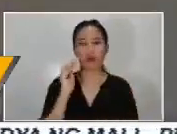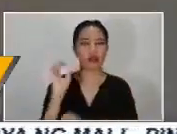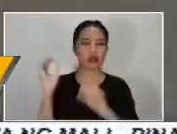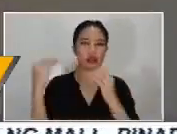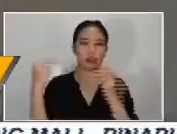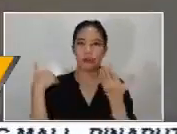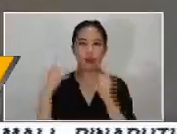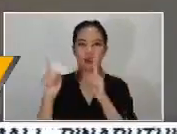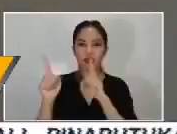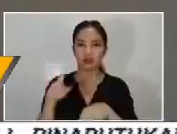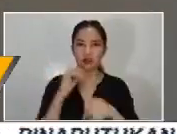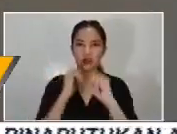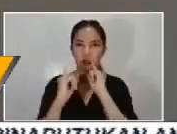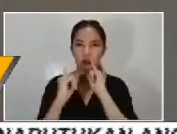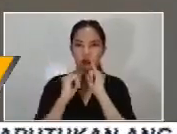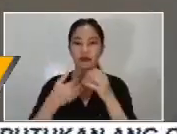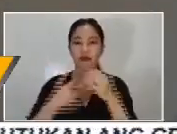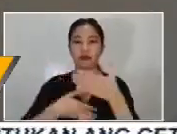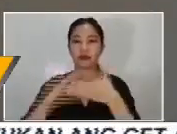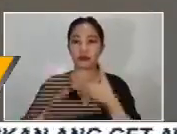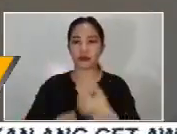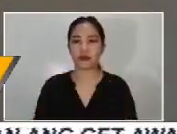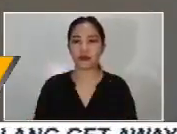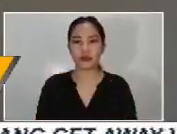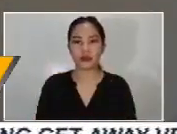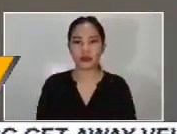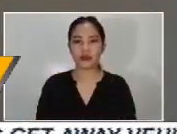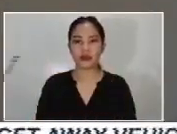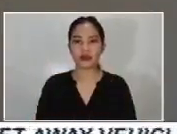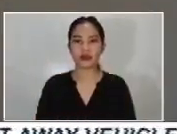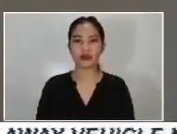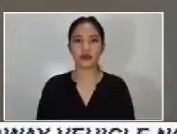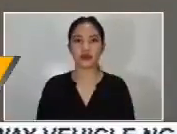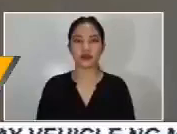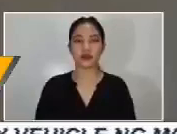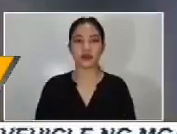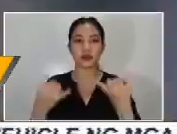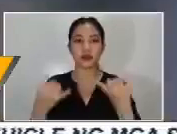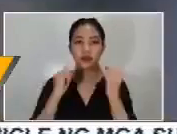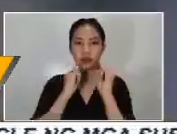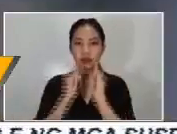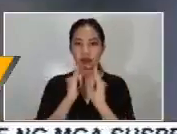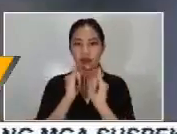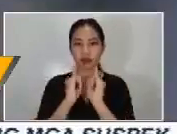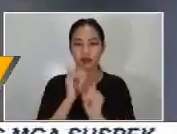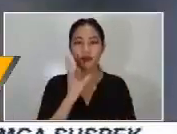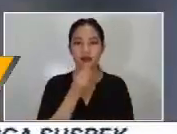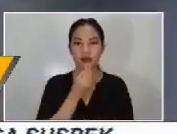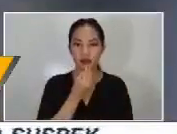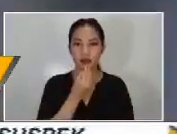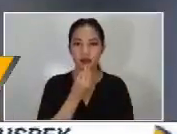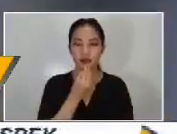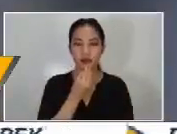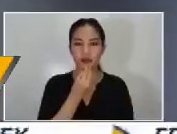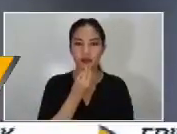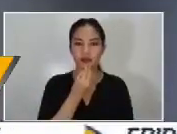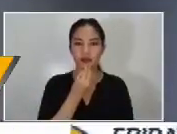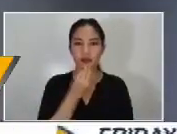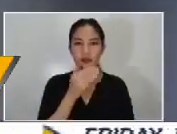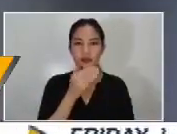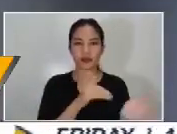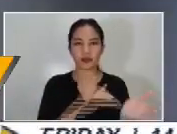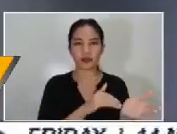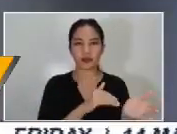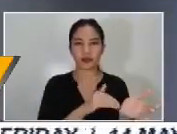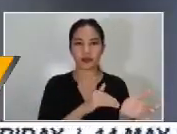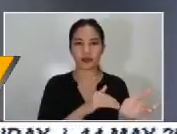Fire Protection o BFP para kontrolin ang leak pati na ang masangsang na amoy ng ammonia. Ang liquid ammonia po ay isa